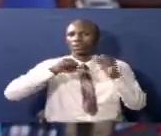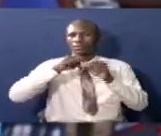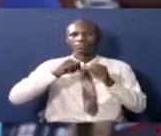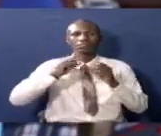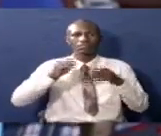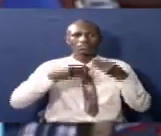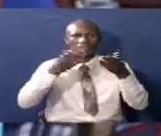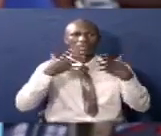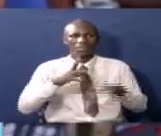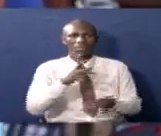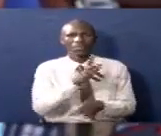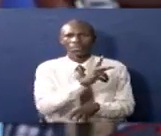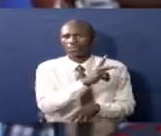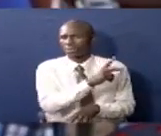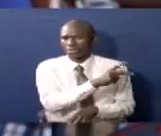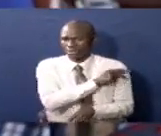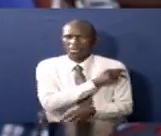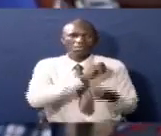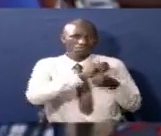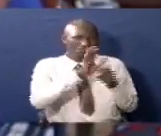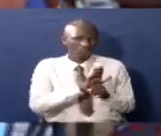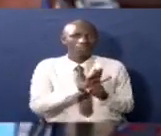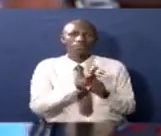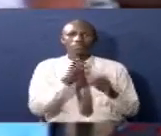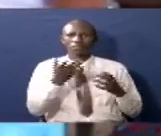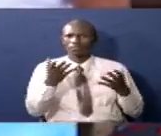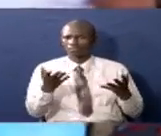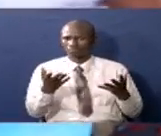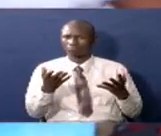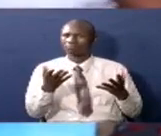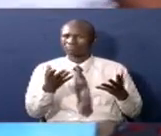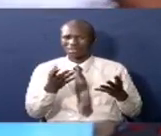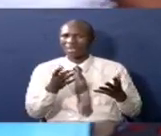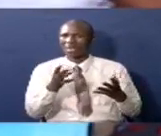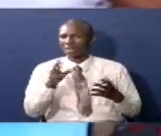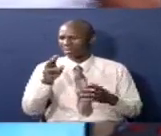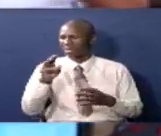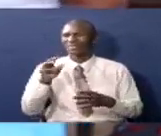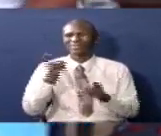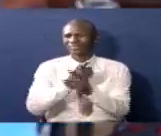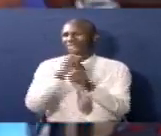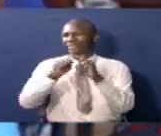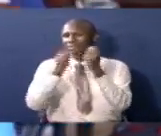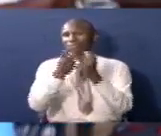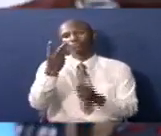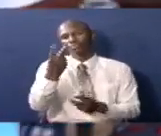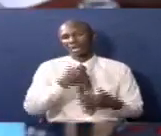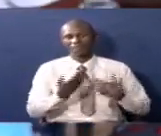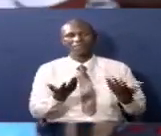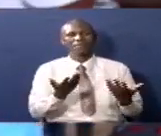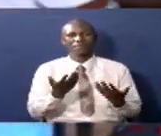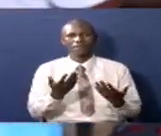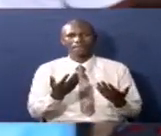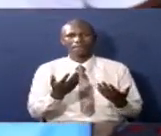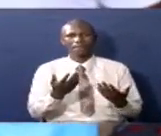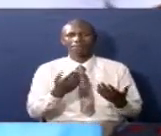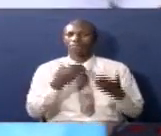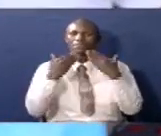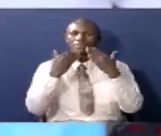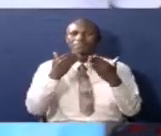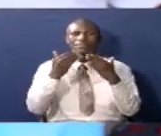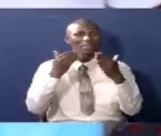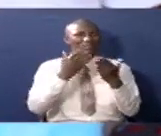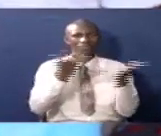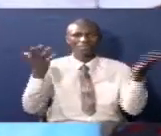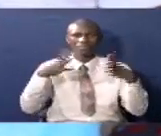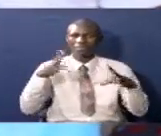kunenga nduma ito singano wa COVID-19 pala meutono wa Mondana na langi ya AstraZeneca na hindi nye kumatungi ya mubia wa